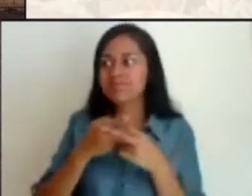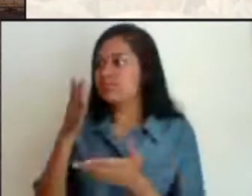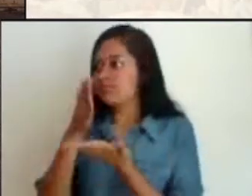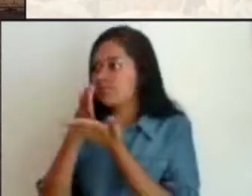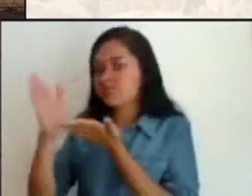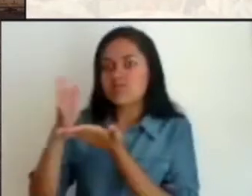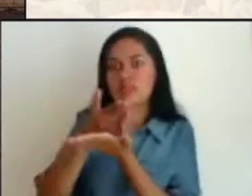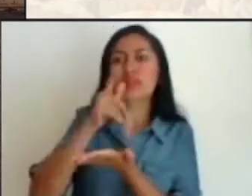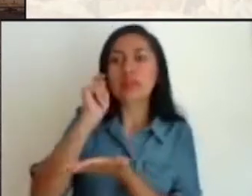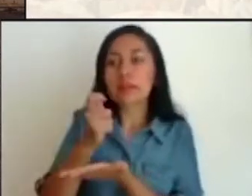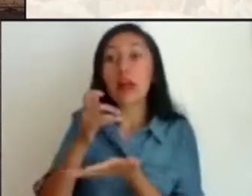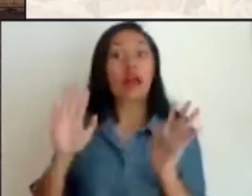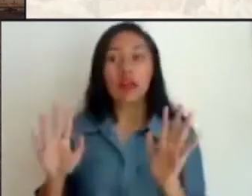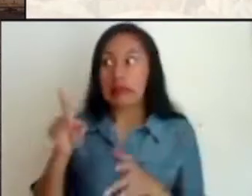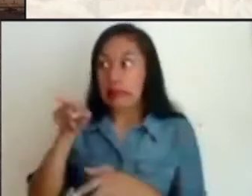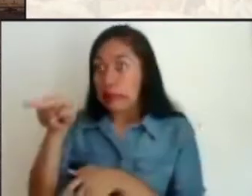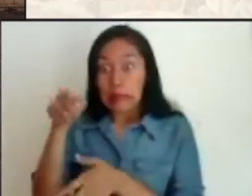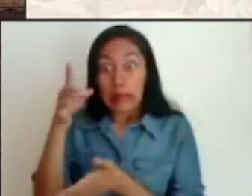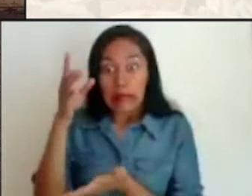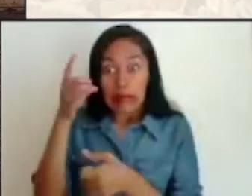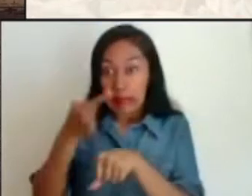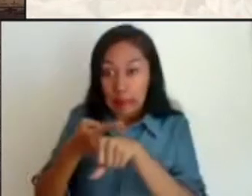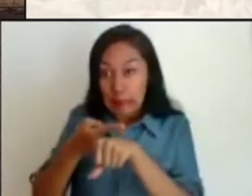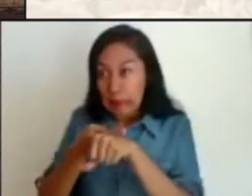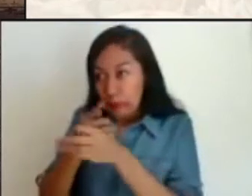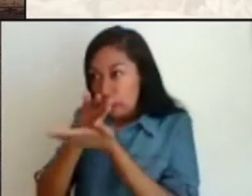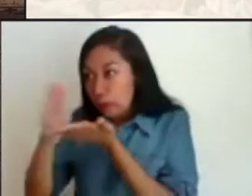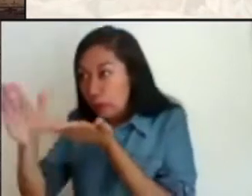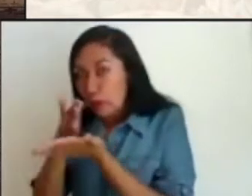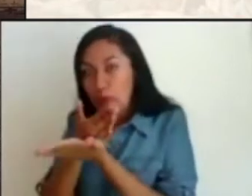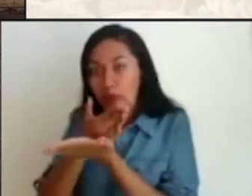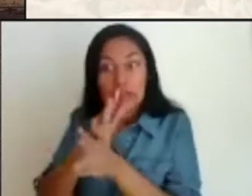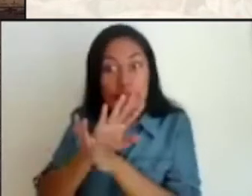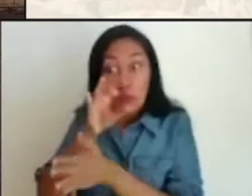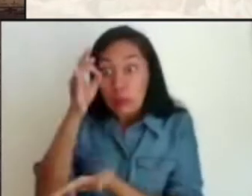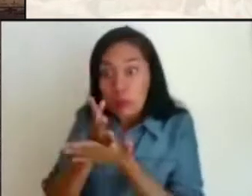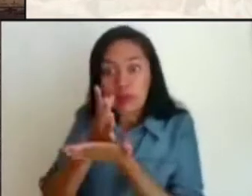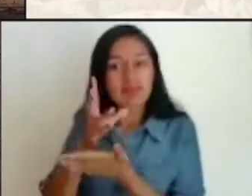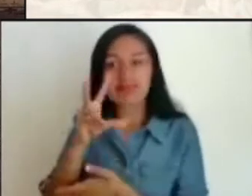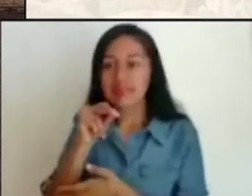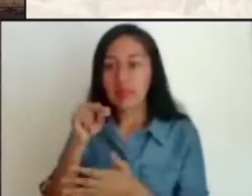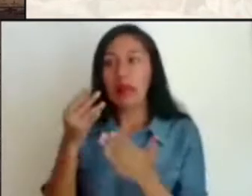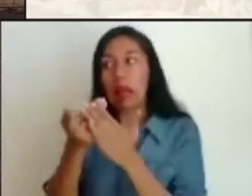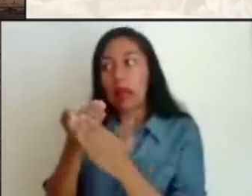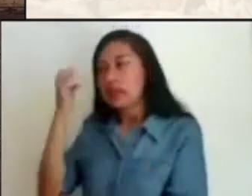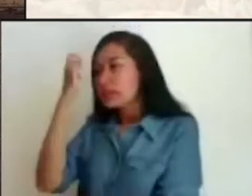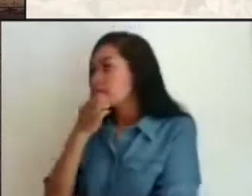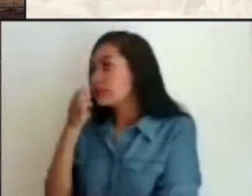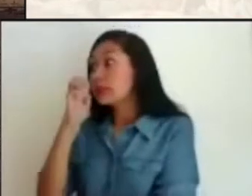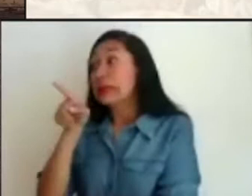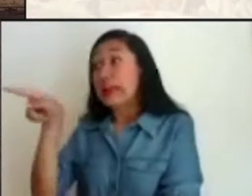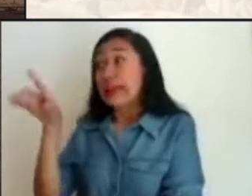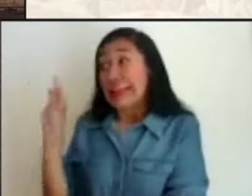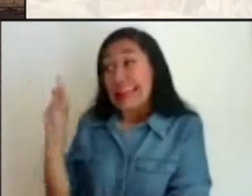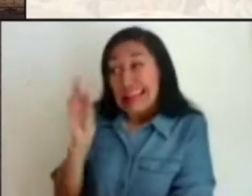sospechosas de enfermedad, ya no a los enfermos, sino a los sospechosos, para evitar que se propagara la enfermedad a